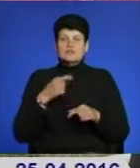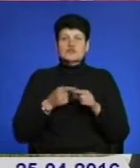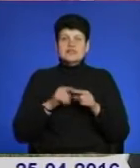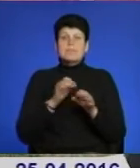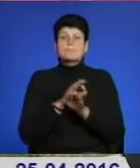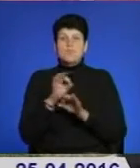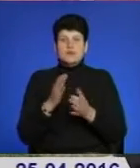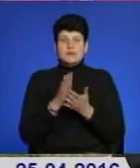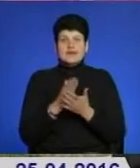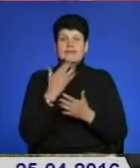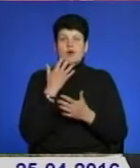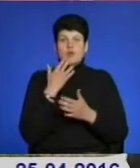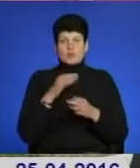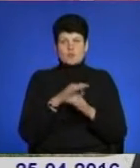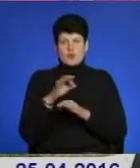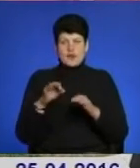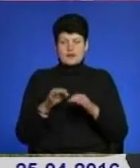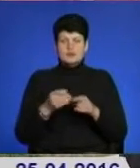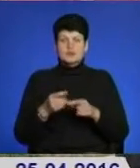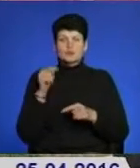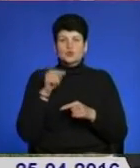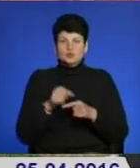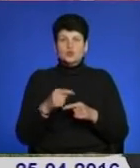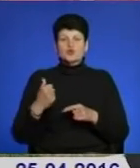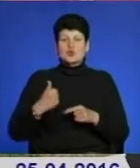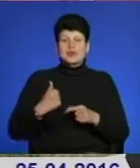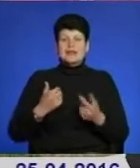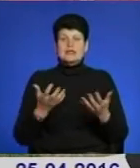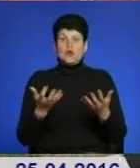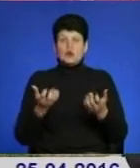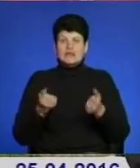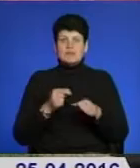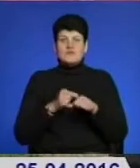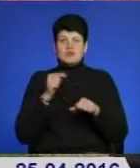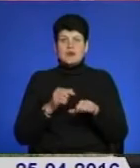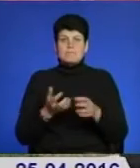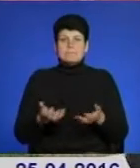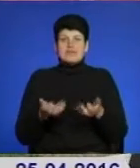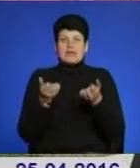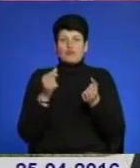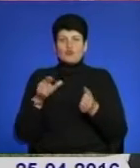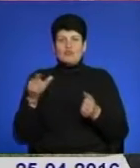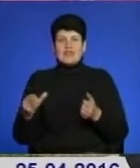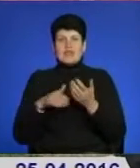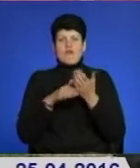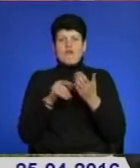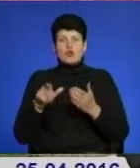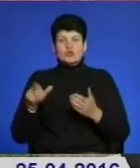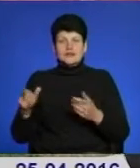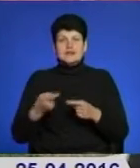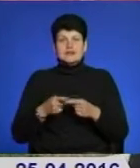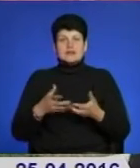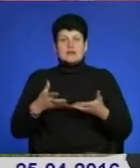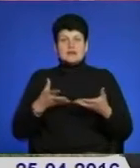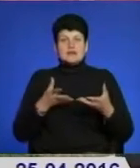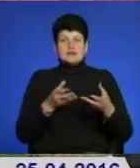він є народним проєктом. І саме через нього солдати відчувають підтримку людей, підтримку волонтерів. Це, я думаю, що надихає їх